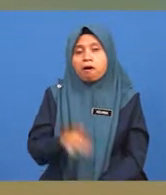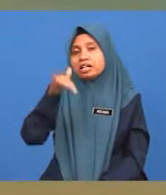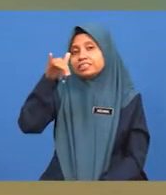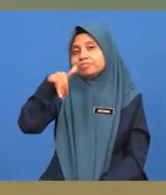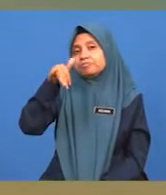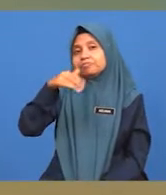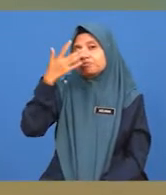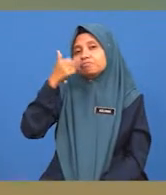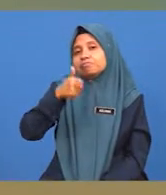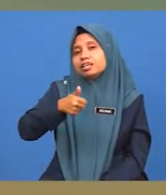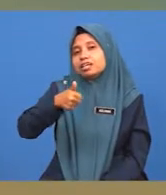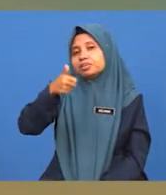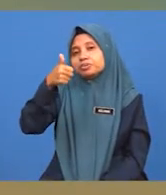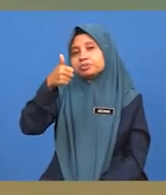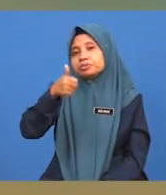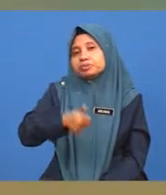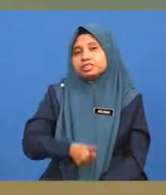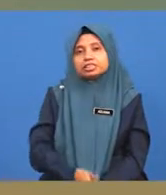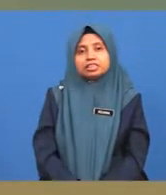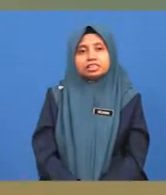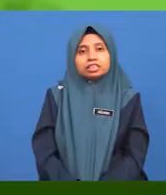Ya, bagus murid-murid.